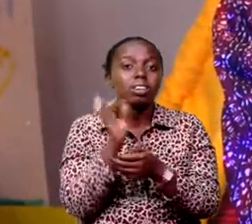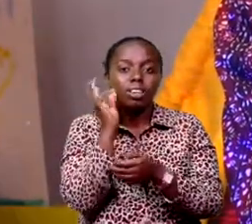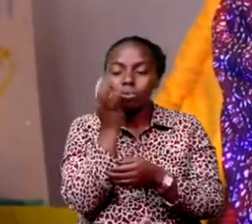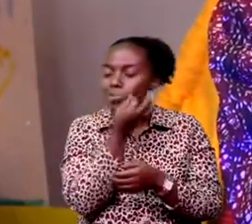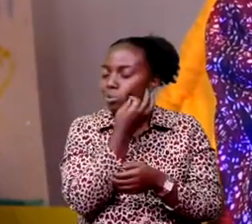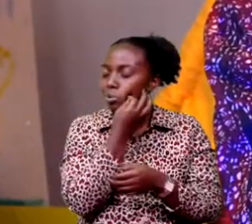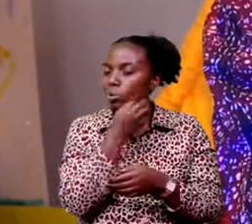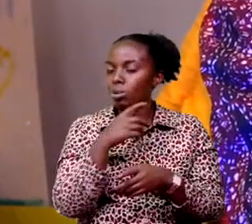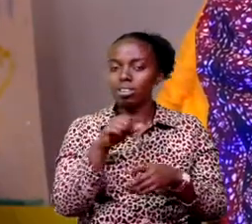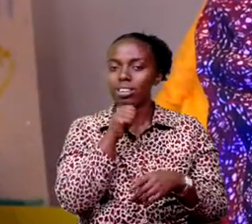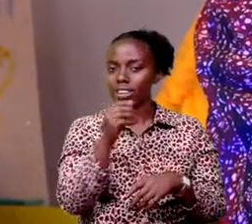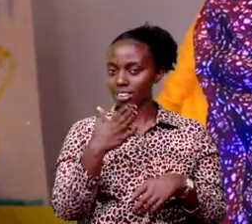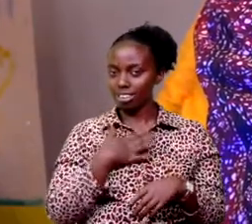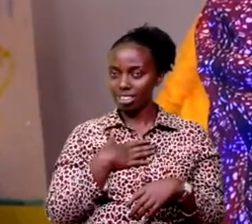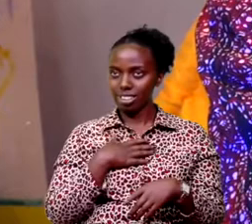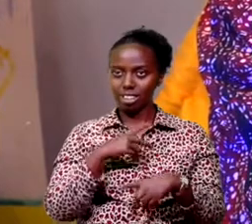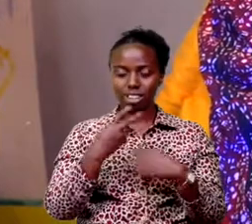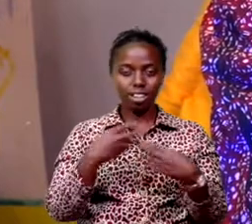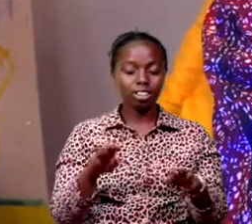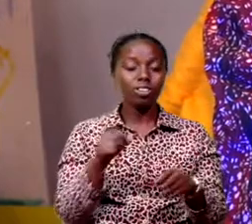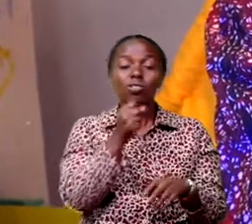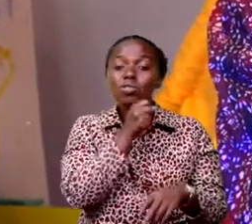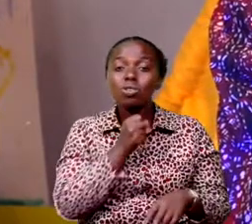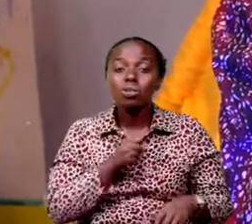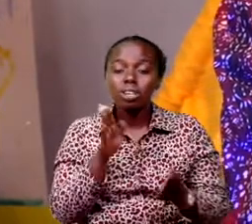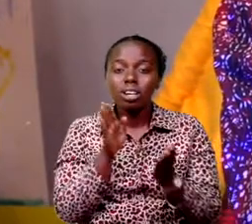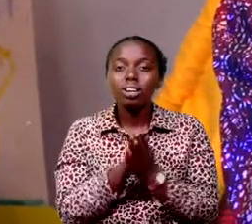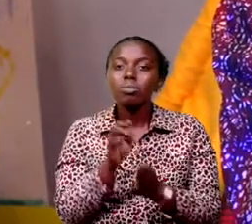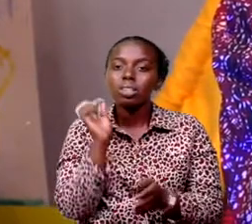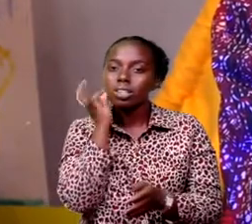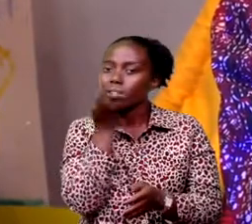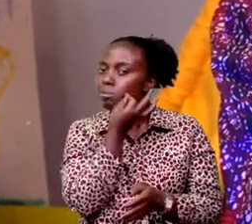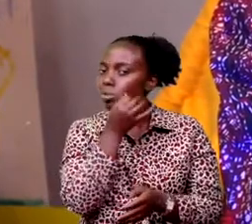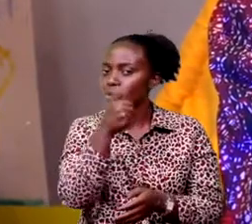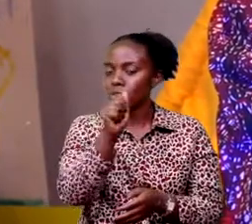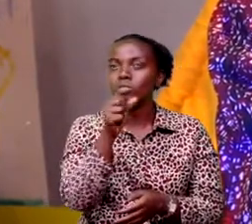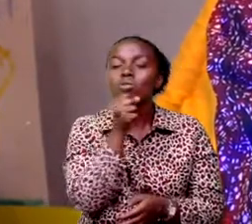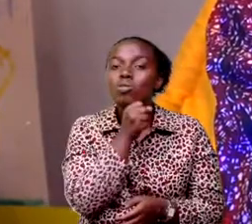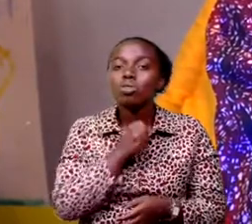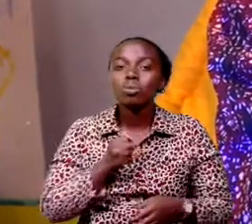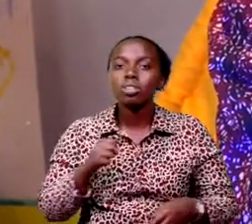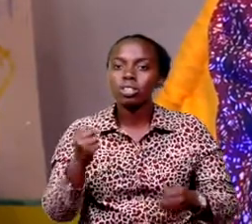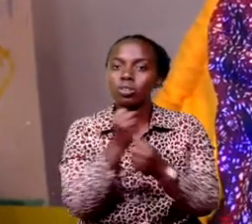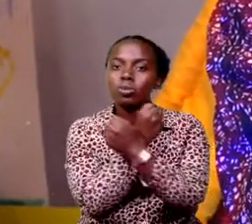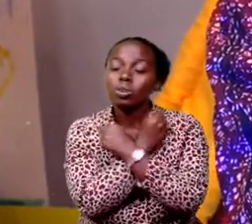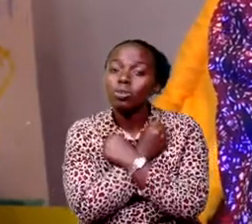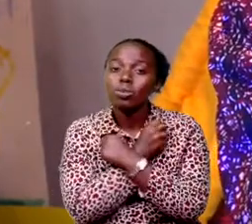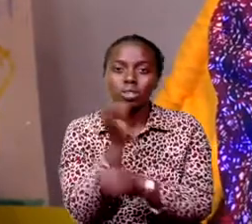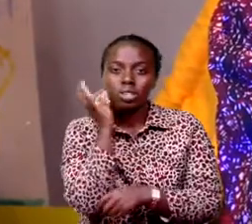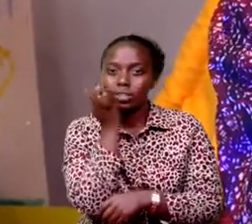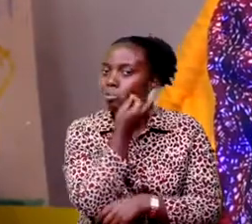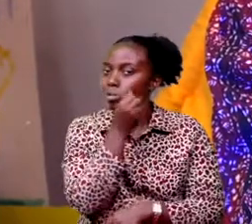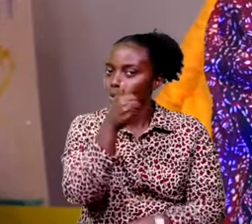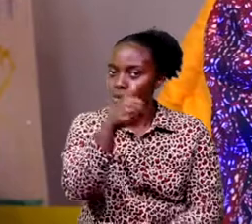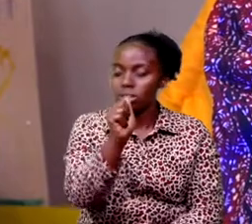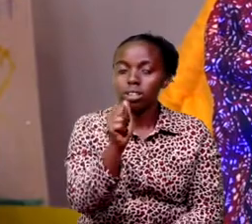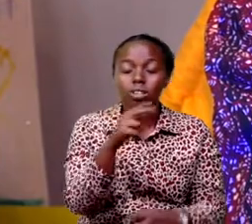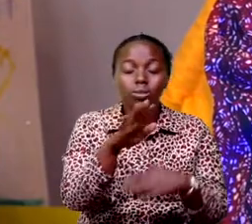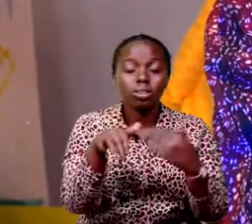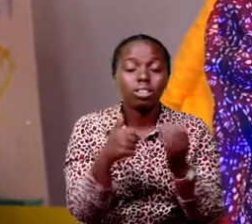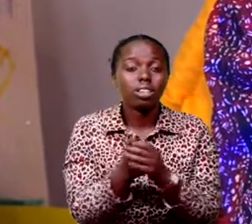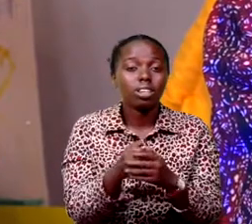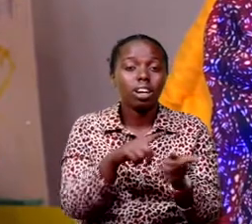mbuto. Sijye wahera, hahera uyu mukecuru n'imbuto ze, uyu mukecuru wakunze imbuto ze